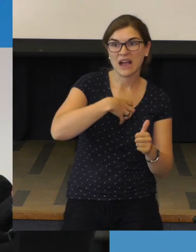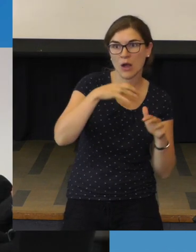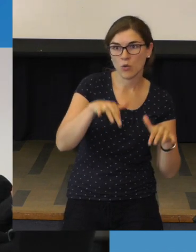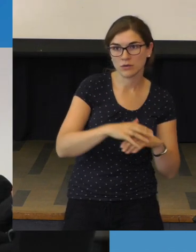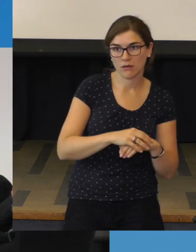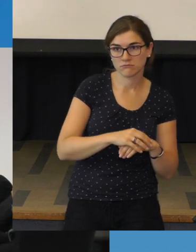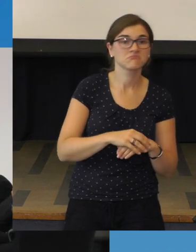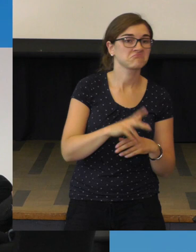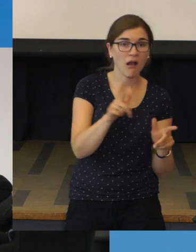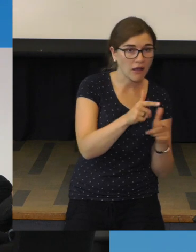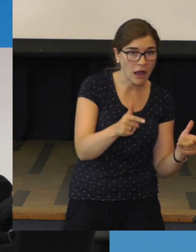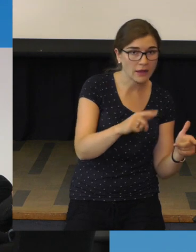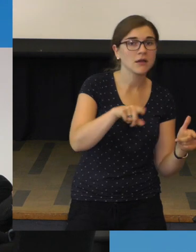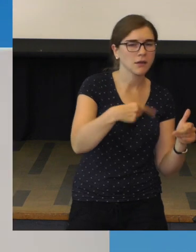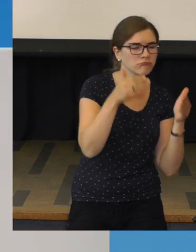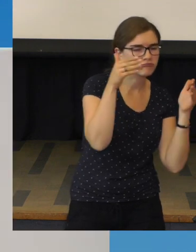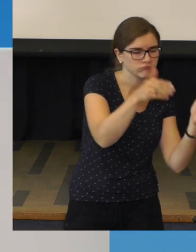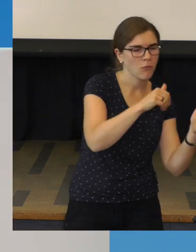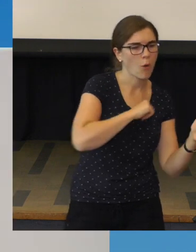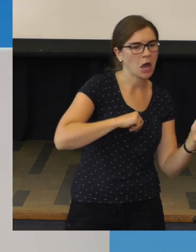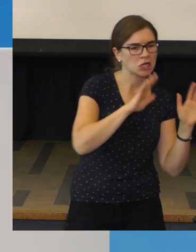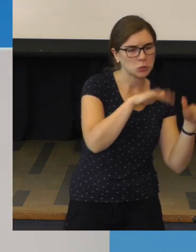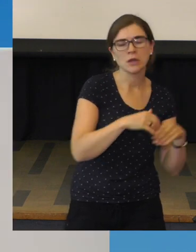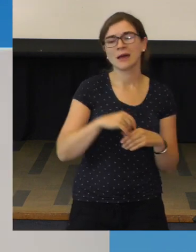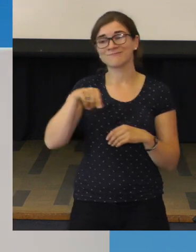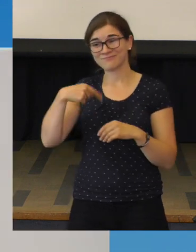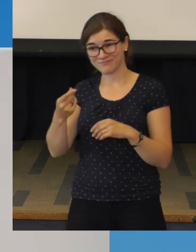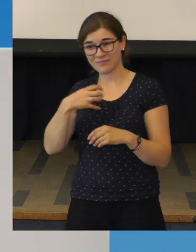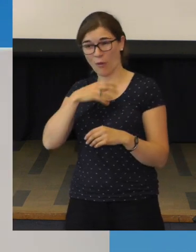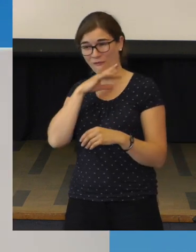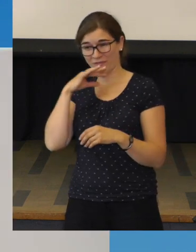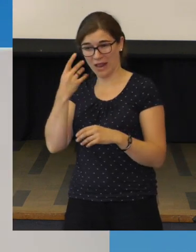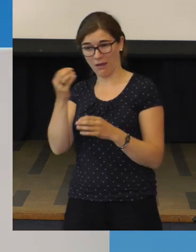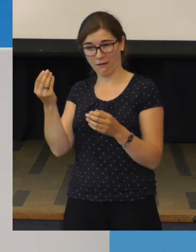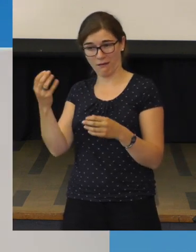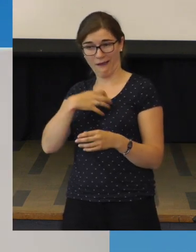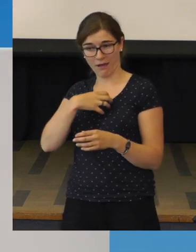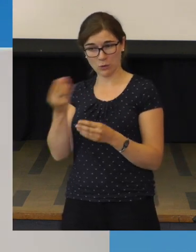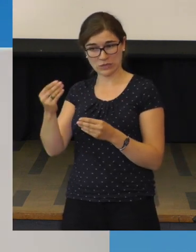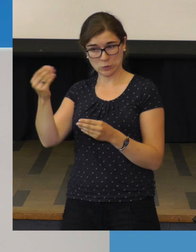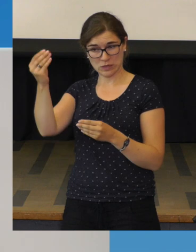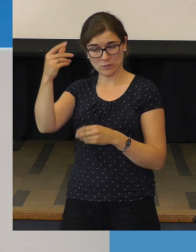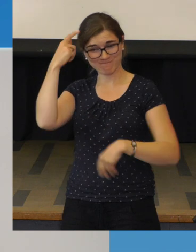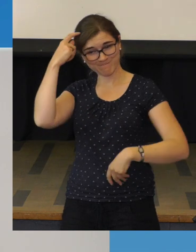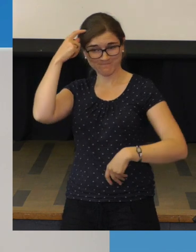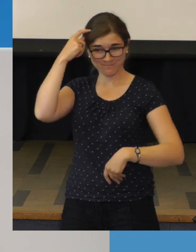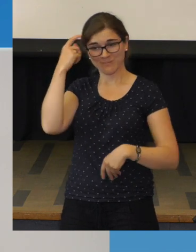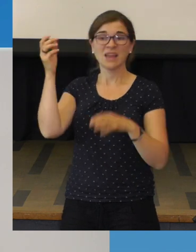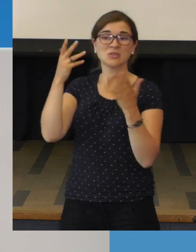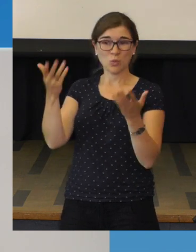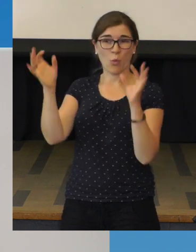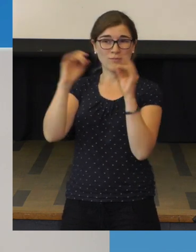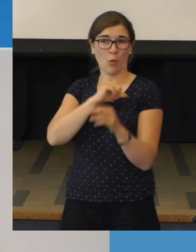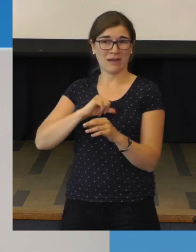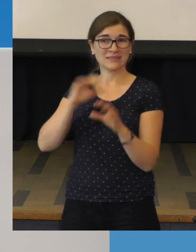dabei, würde man eher Richtung Operation tendieren. Hat der Patient aber mehrere Begleiterkrankungen, die die Operation mit mehr Risiko belegt,